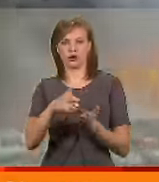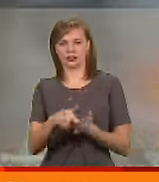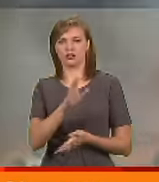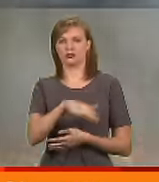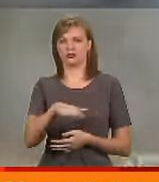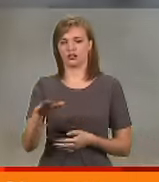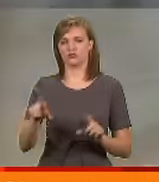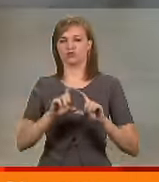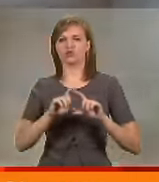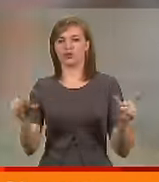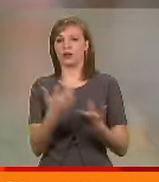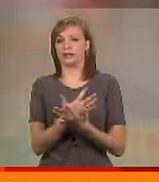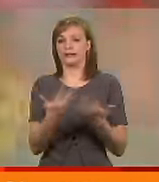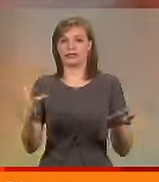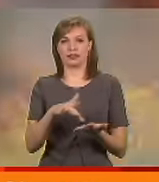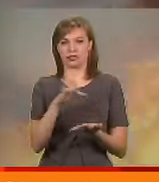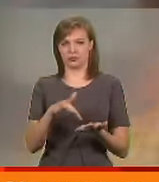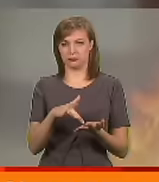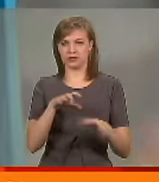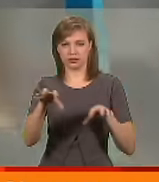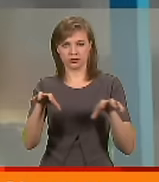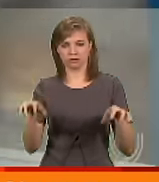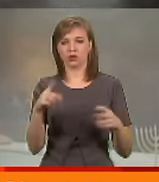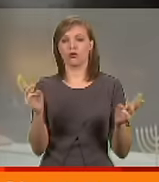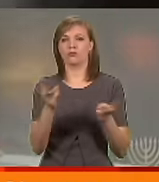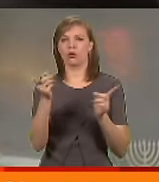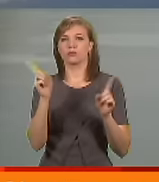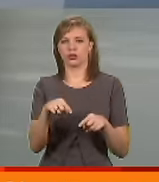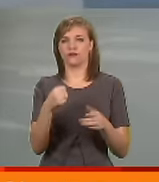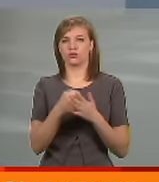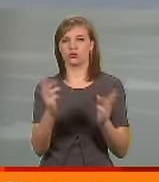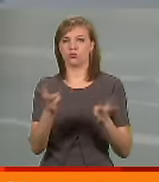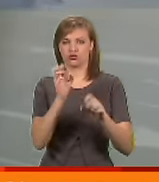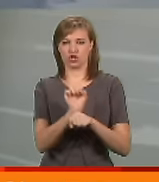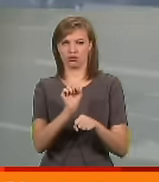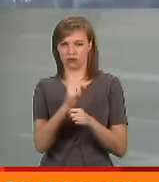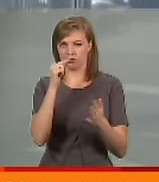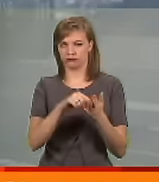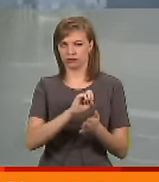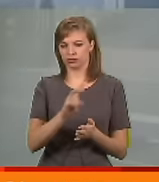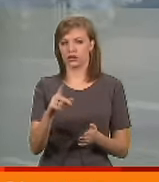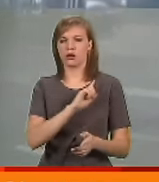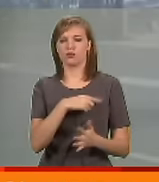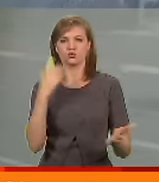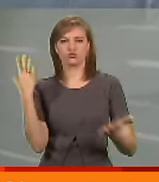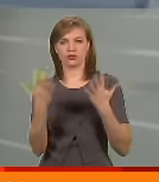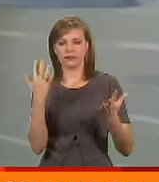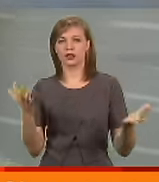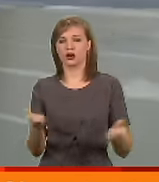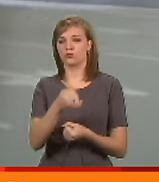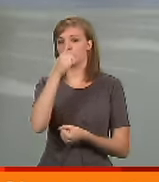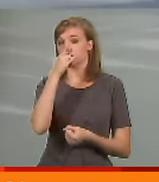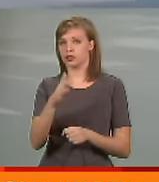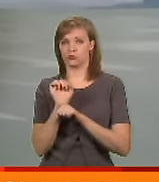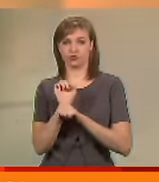дитячі садочки, школи в різних частинах міста. Полум'я дісталось навіть пожежної станції. Через потужний вітер рятувальники не